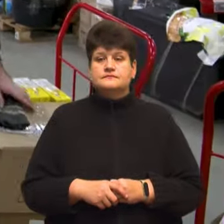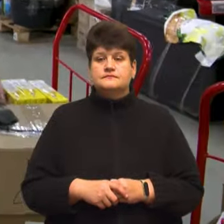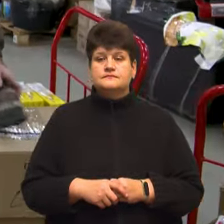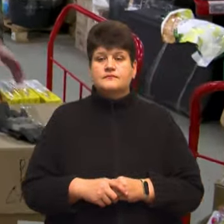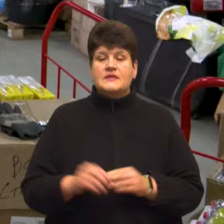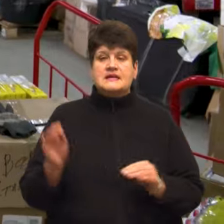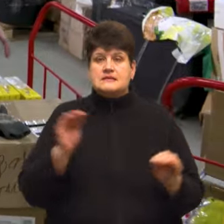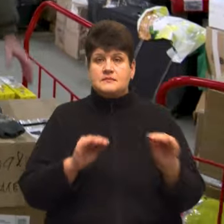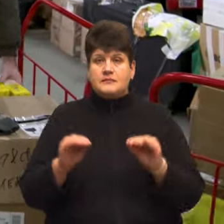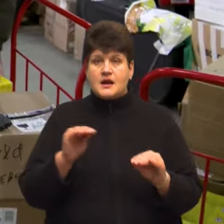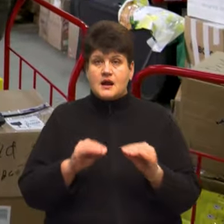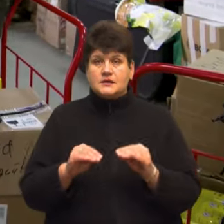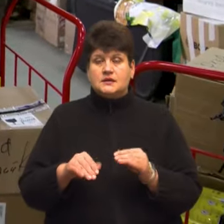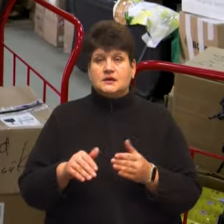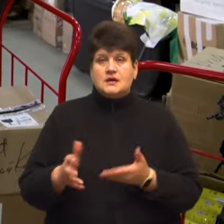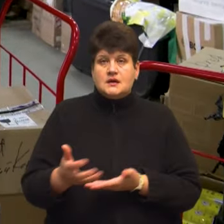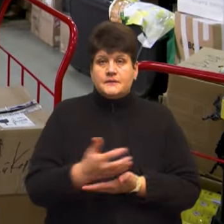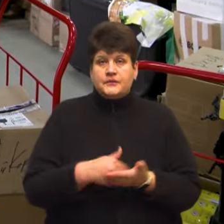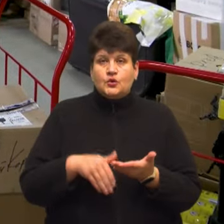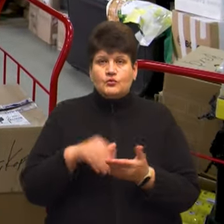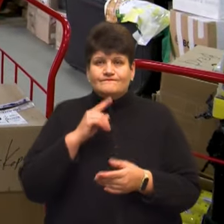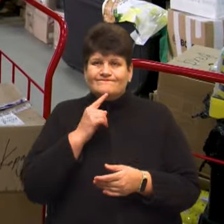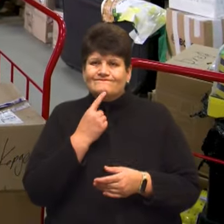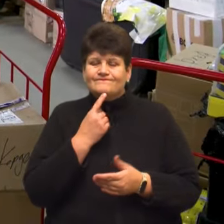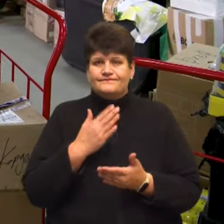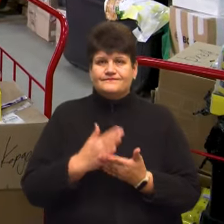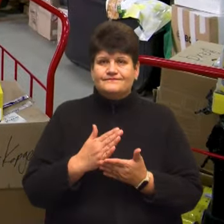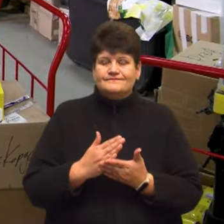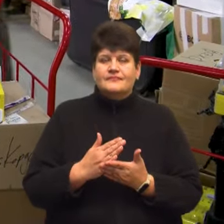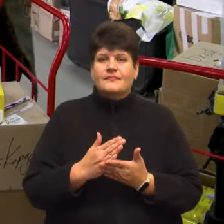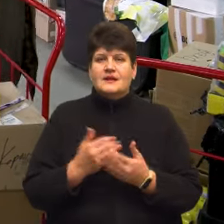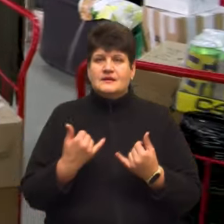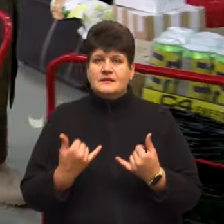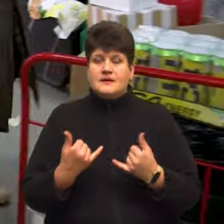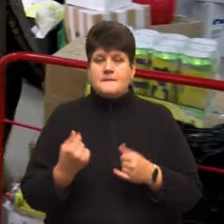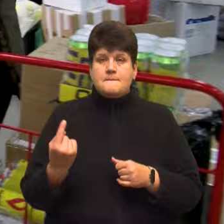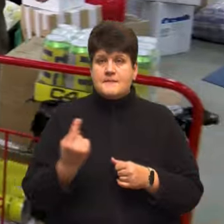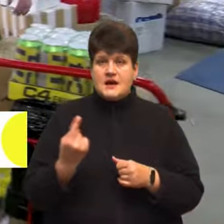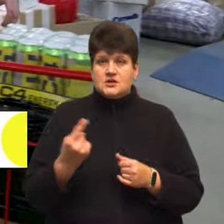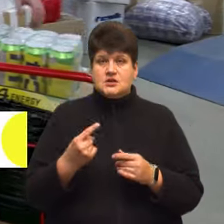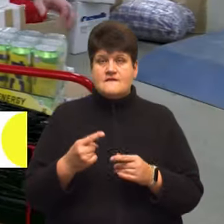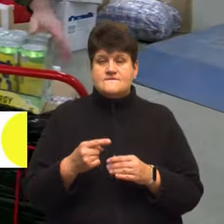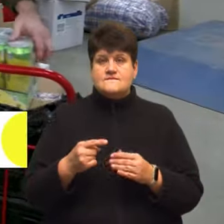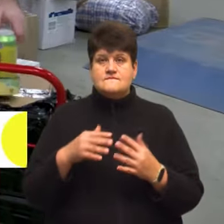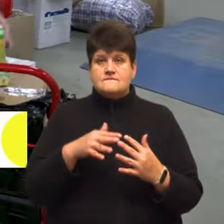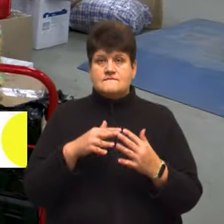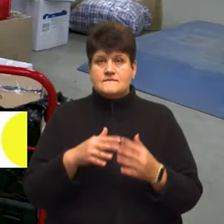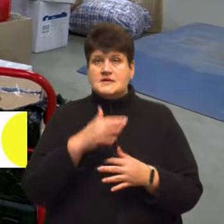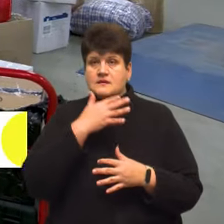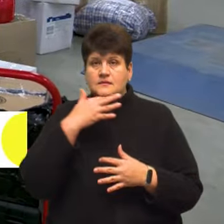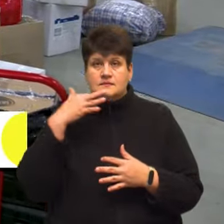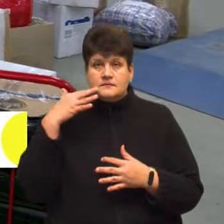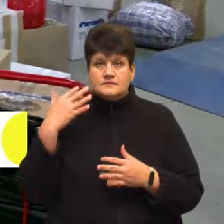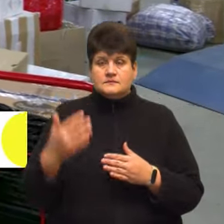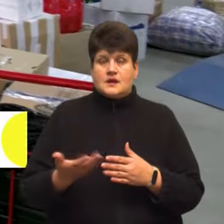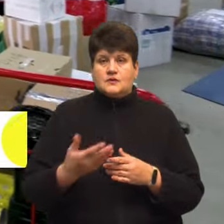допомогу стало суттєво важче суттєво важче стало того бо по-перше фронт великий війська Дуже багато і